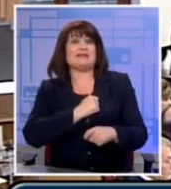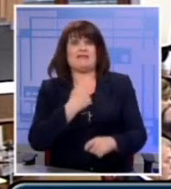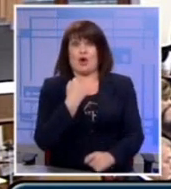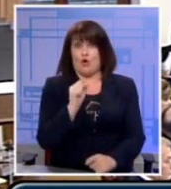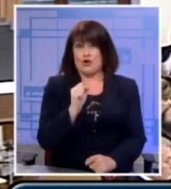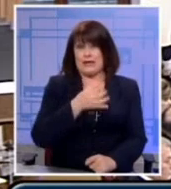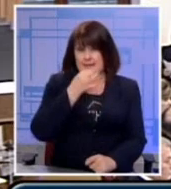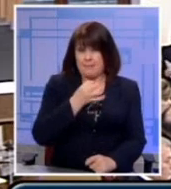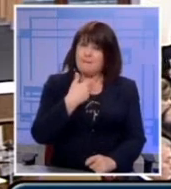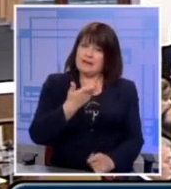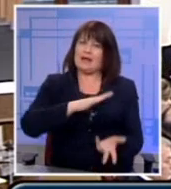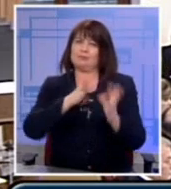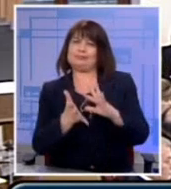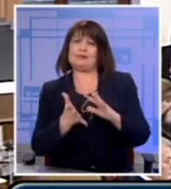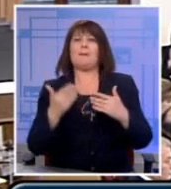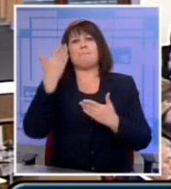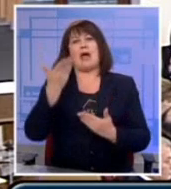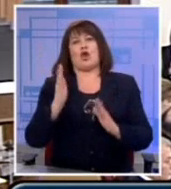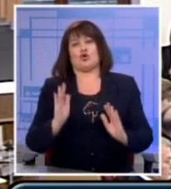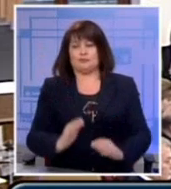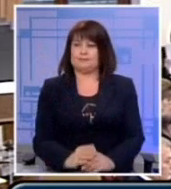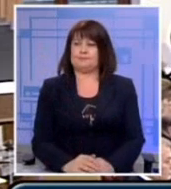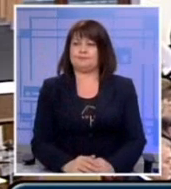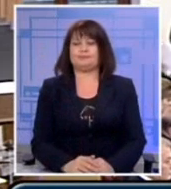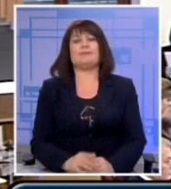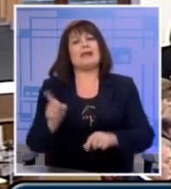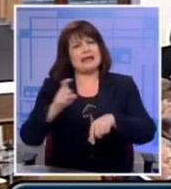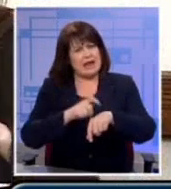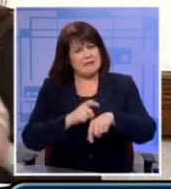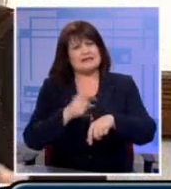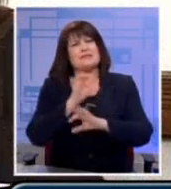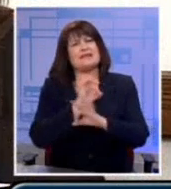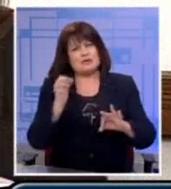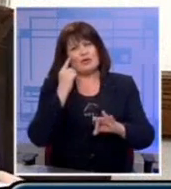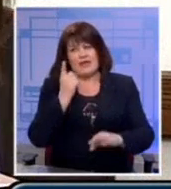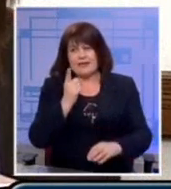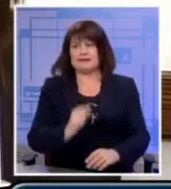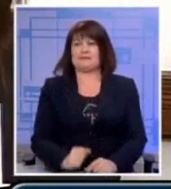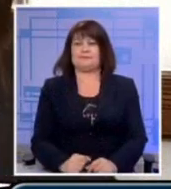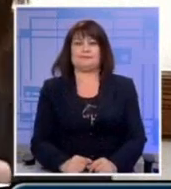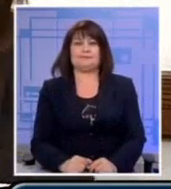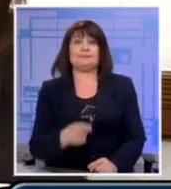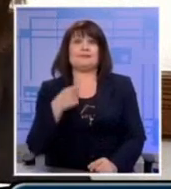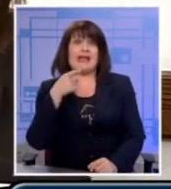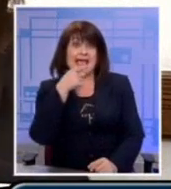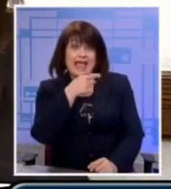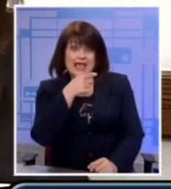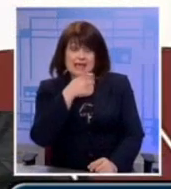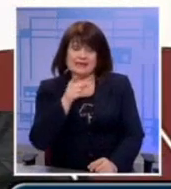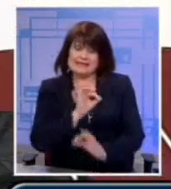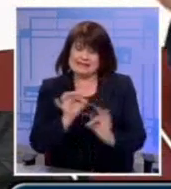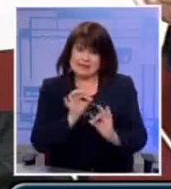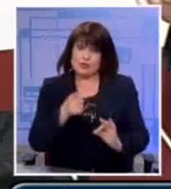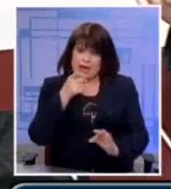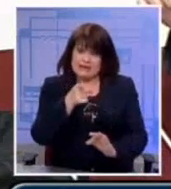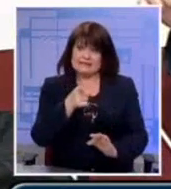ψήφισε παρούσα. Και θα ανακαλέσετε κάποια στιγμή, είμαι σίγουρη. Όλες εσείς, η δική μου συμπεριφορά